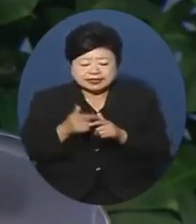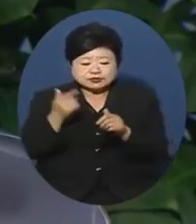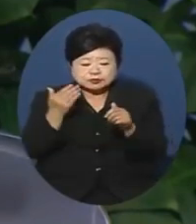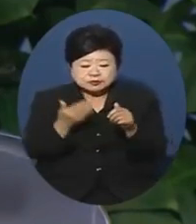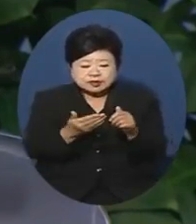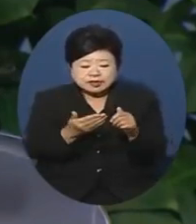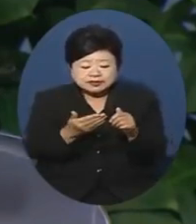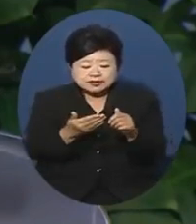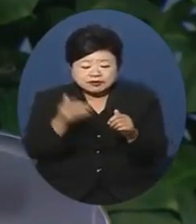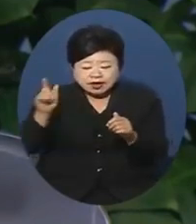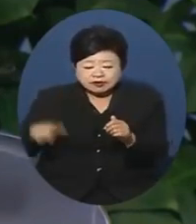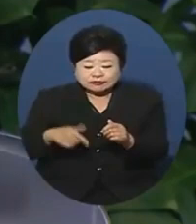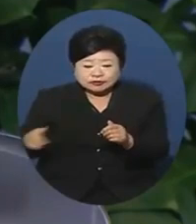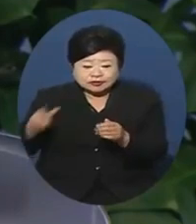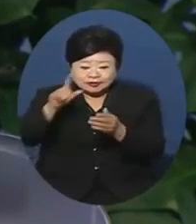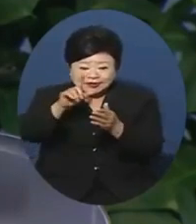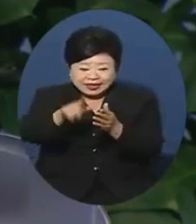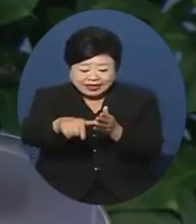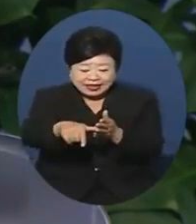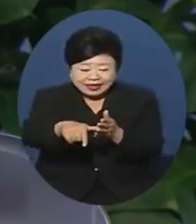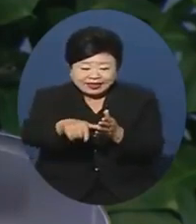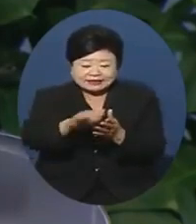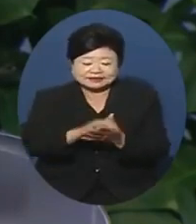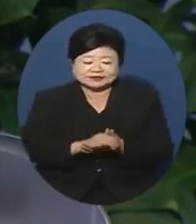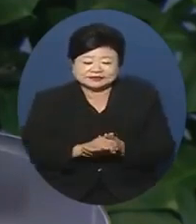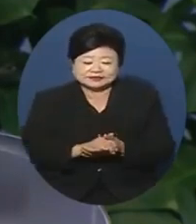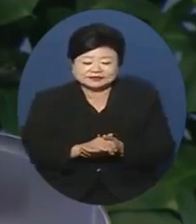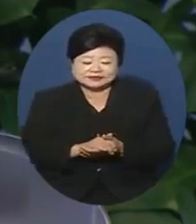예수님께서 하루 저녁에